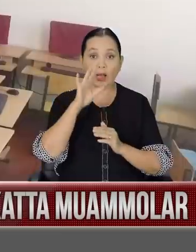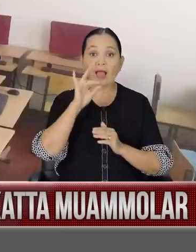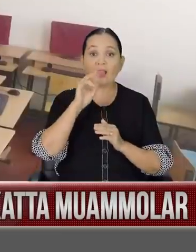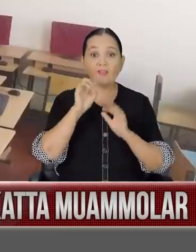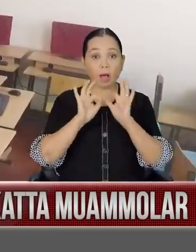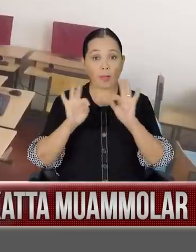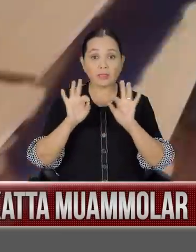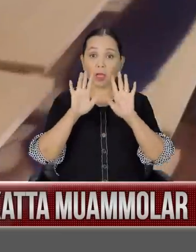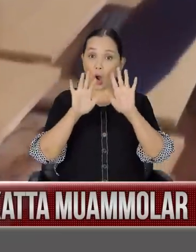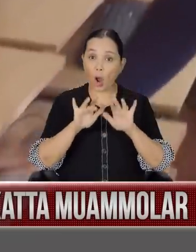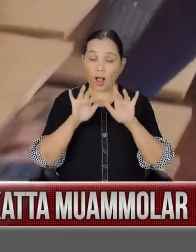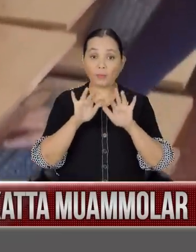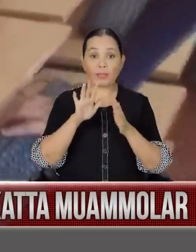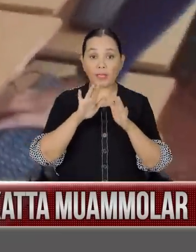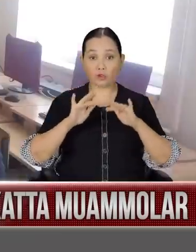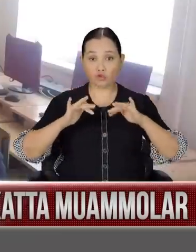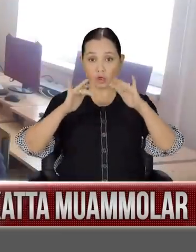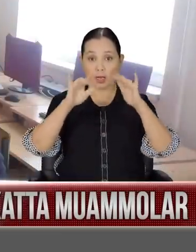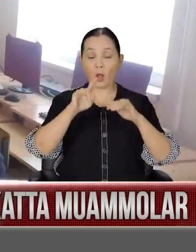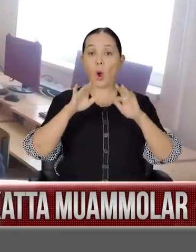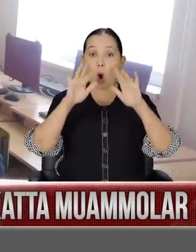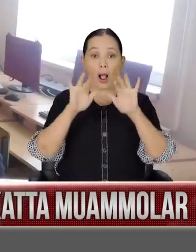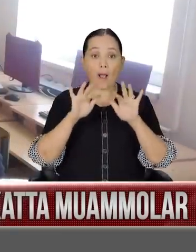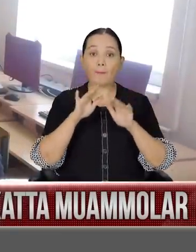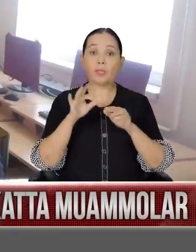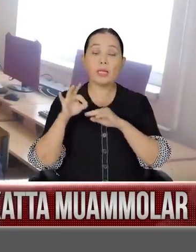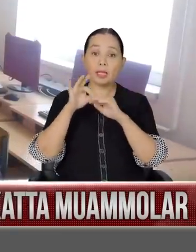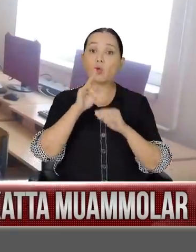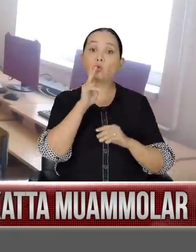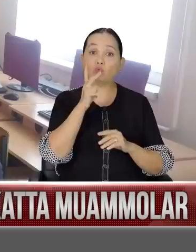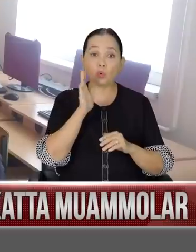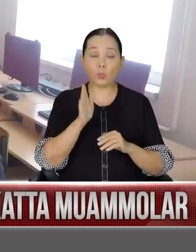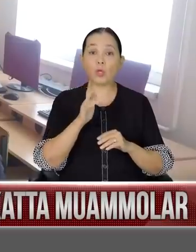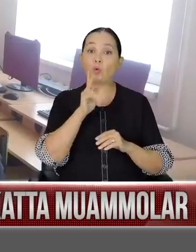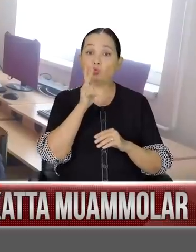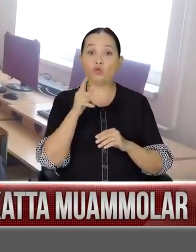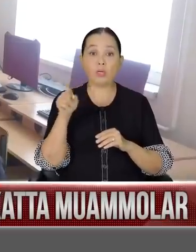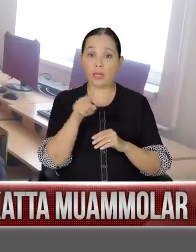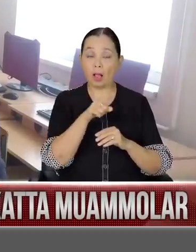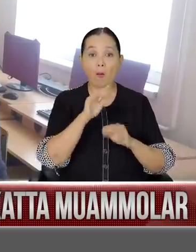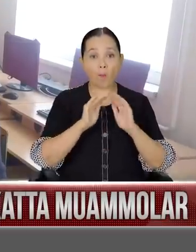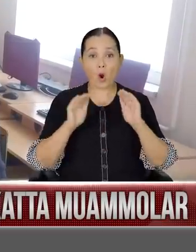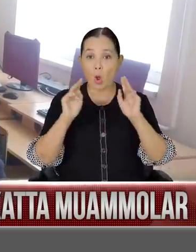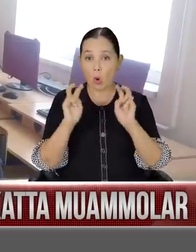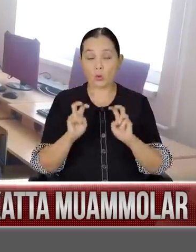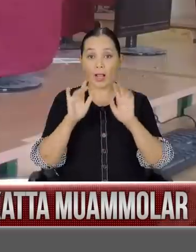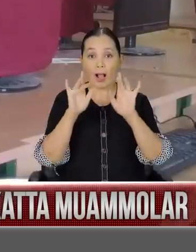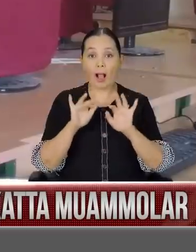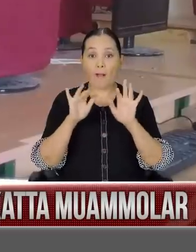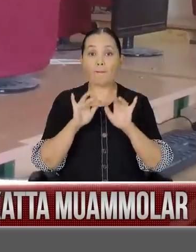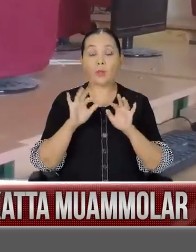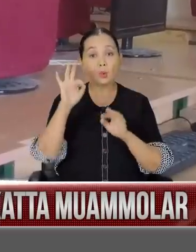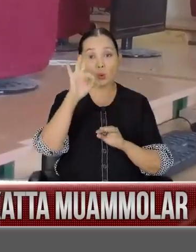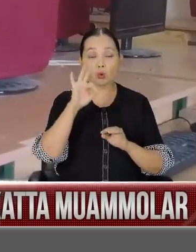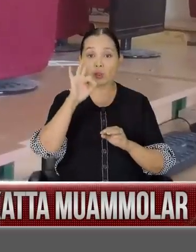Informatika xonasidagi kompyuterlar esa chang bosib yotibdi. Bu kompyuterlar kelganiga 3 yil bo'ldi. 3 yilda ichiga bironta bola o'tirib kompyuter